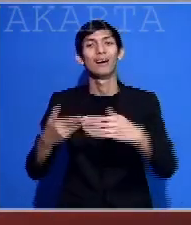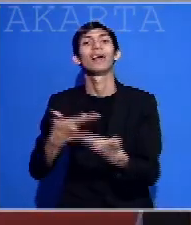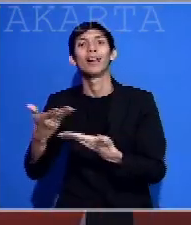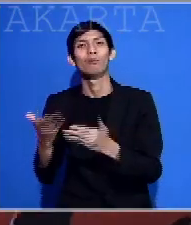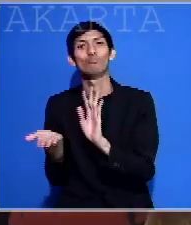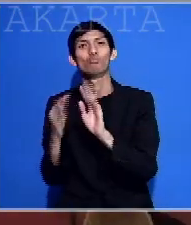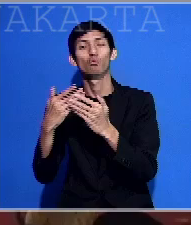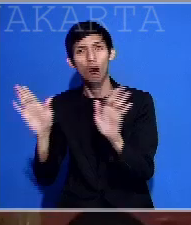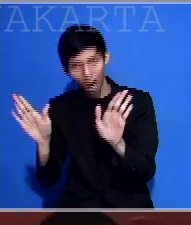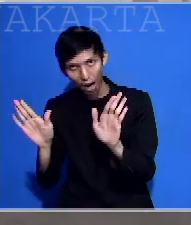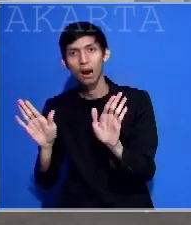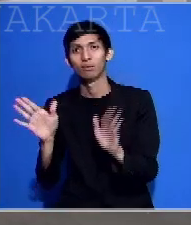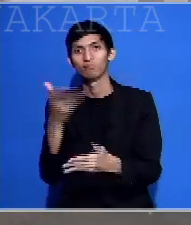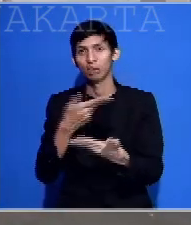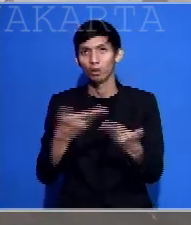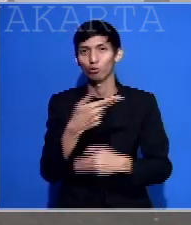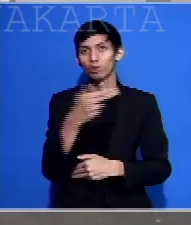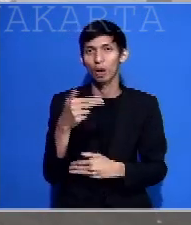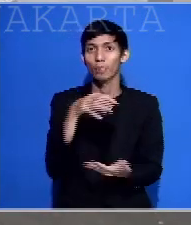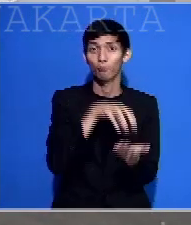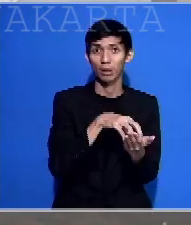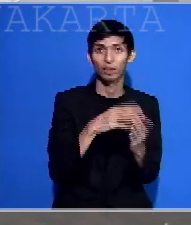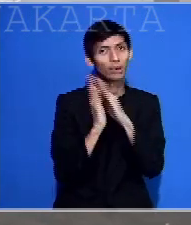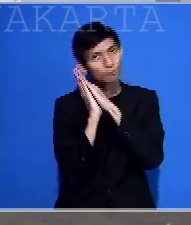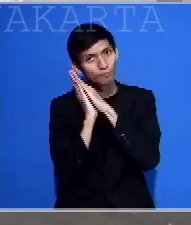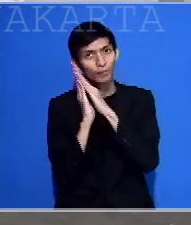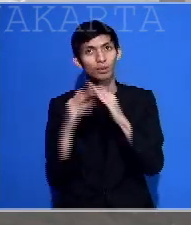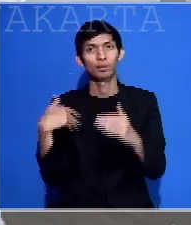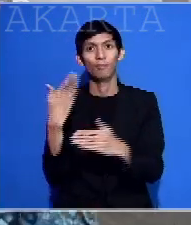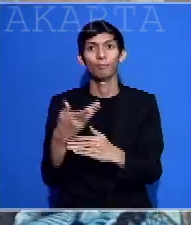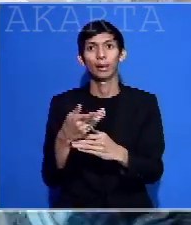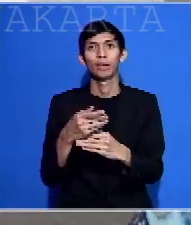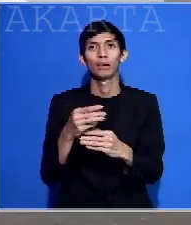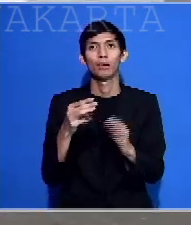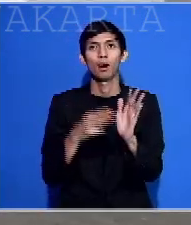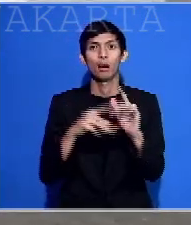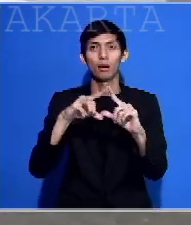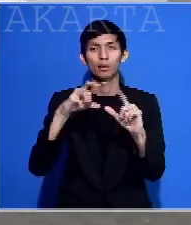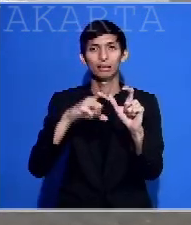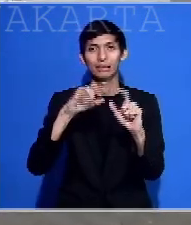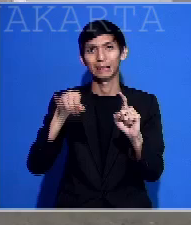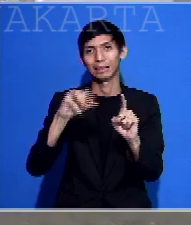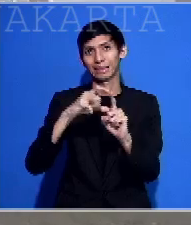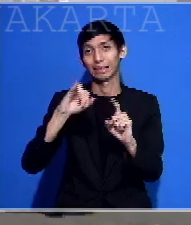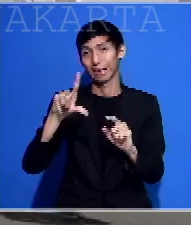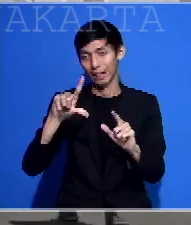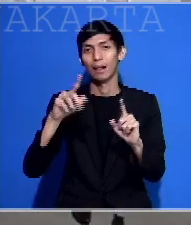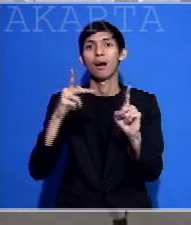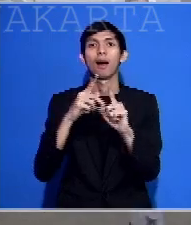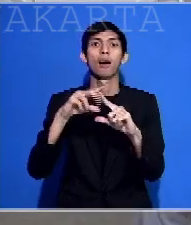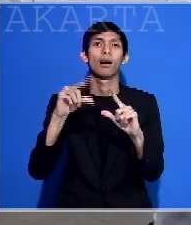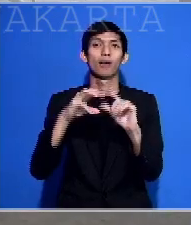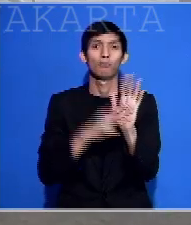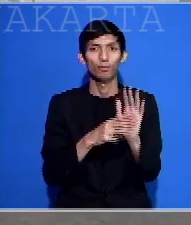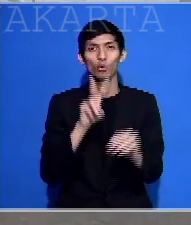penginapan menuju Masjidil Haram dan sebaliknya bus tetap akan berhenti di dua Terminal dekat Masjidil Haram yaitu Terminal ship Amir